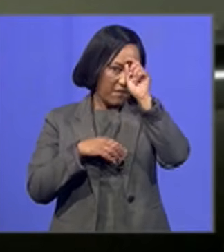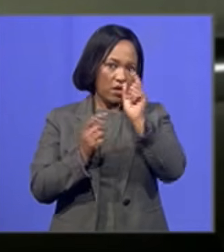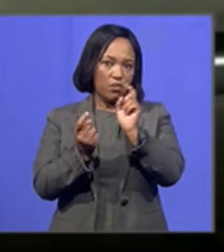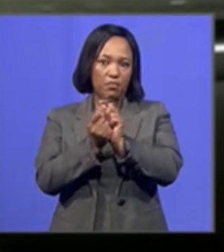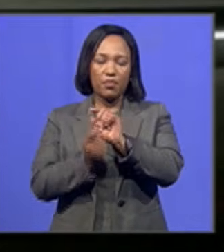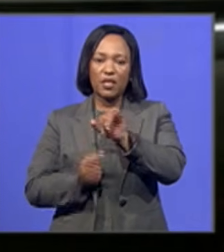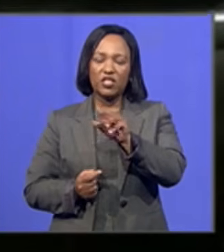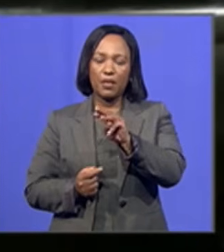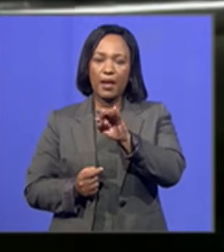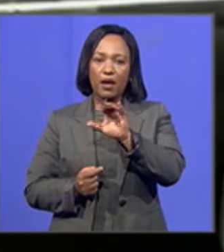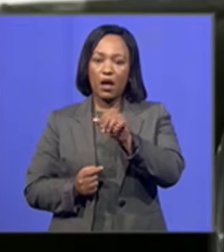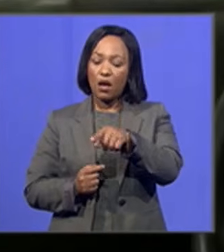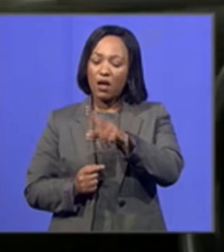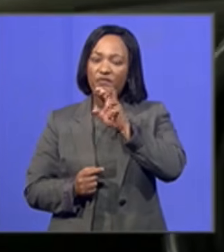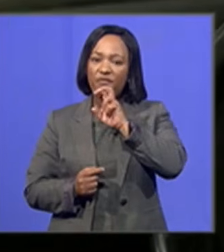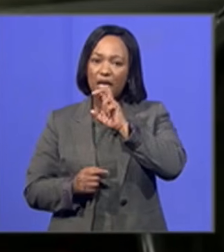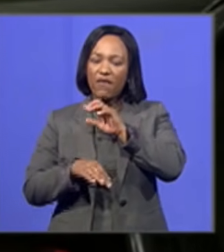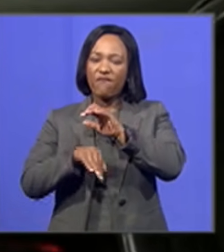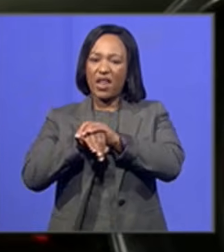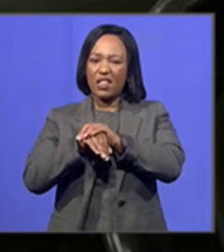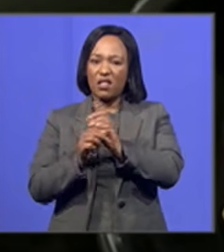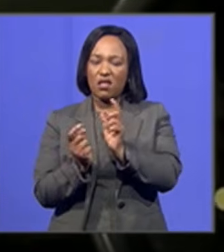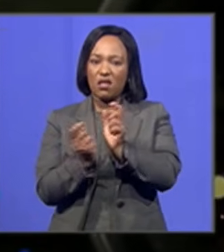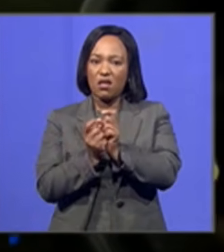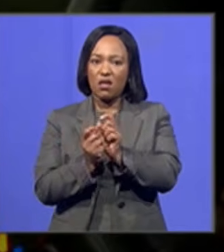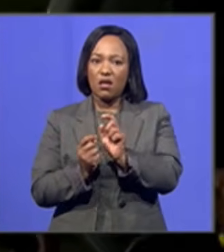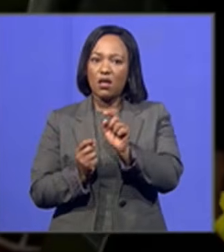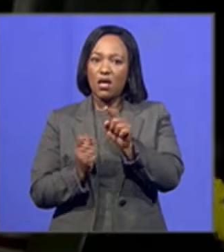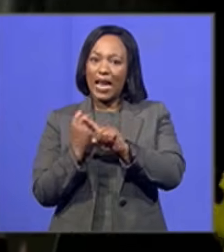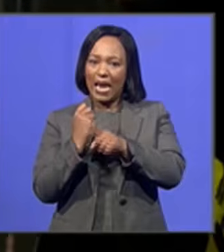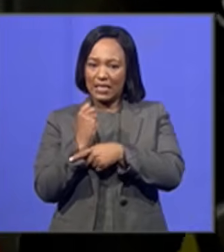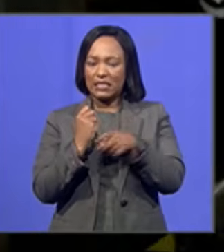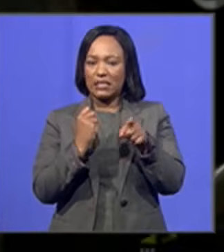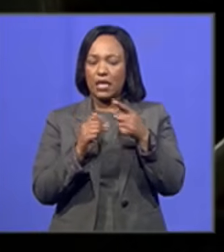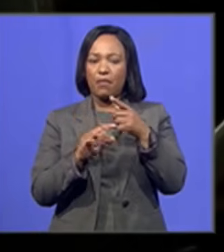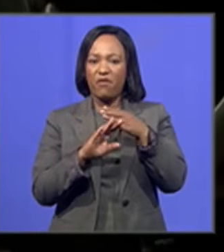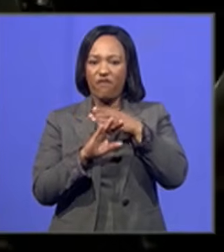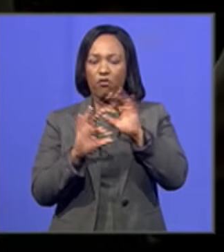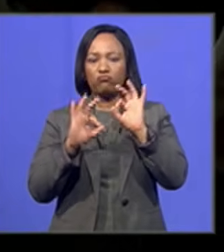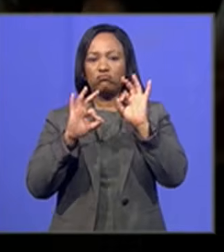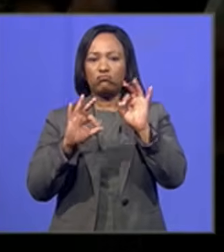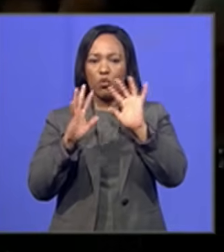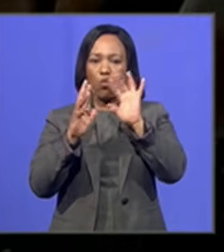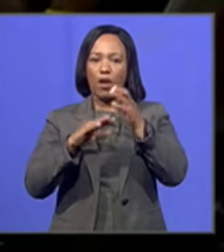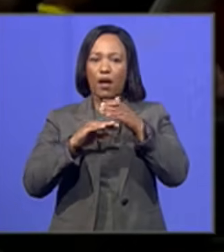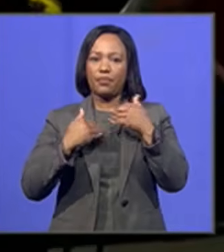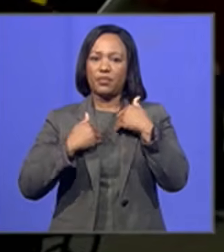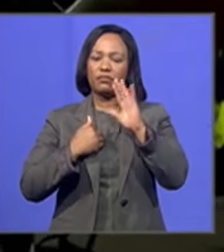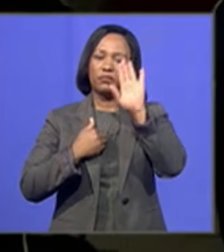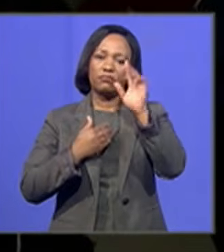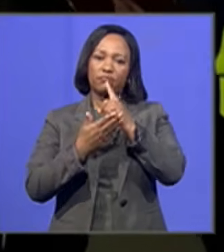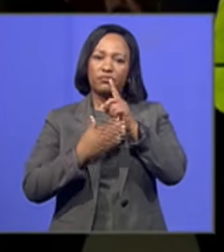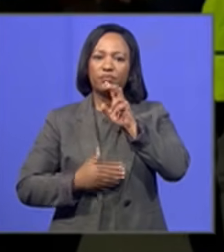ka Labohlano papading ya setswalle. E tla ba papadi ya bone ya ho qetela pele tournament ya mohope wa lefatshe e qala bekeng e tlang.